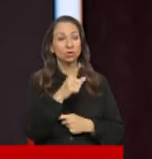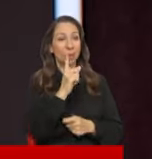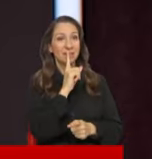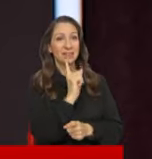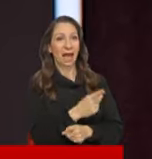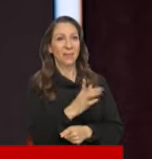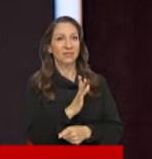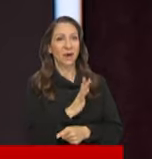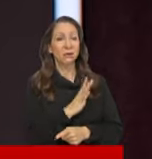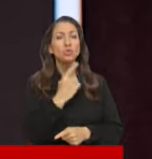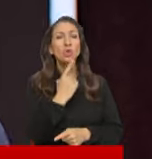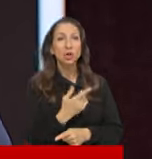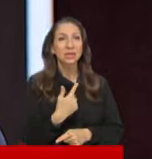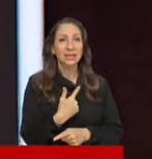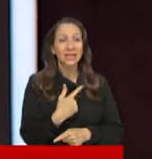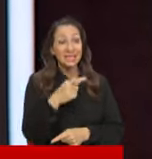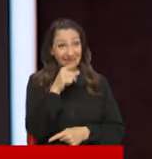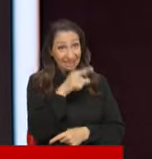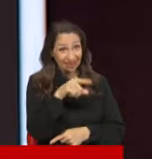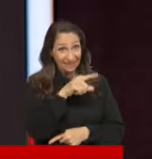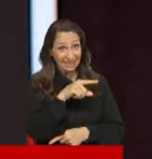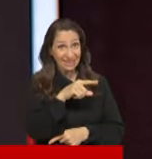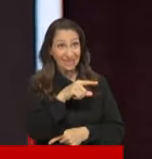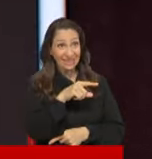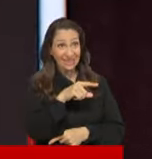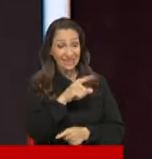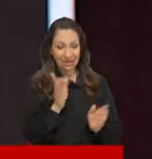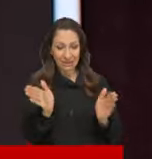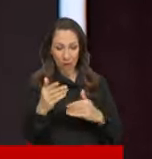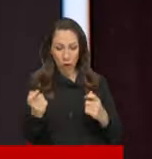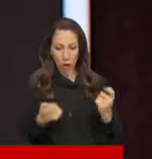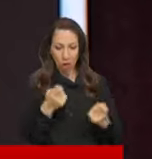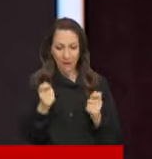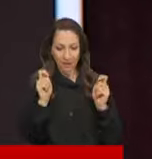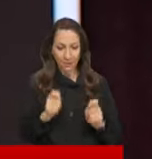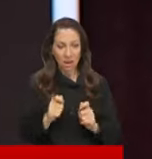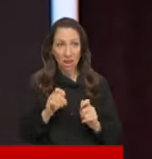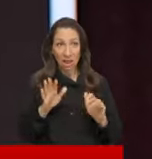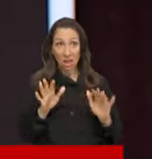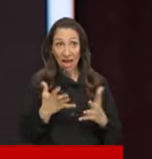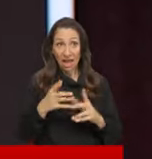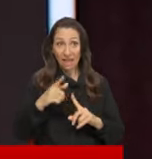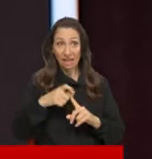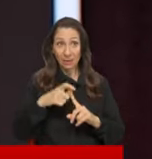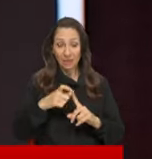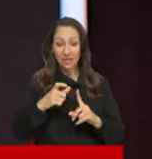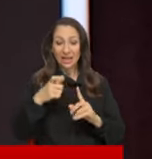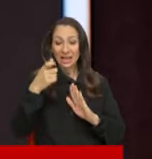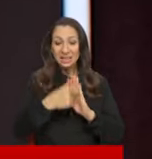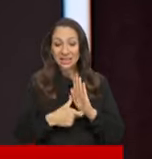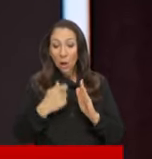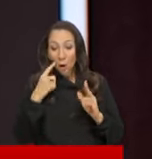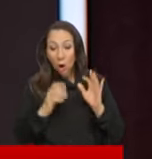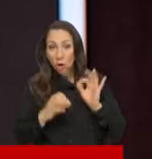şöyle bir talimat veriyoruz Diyoruz ki siz sandık görevinizi yaparken ya kimlik ve seçmen listesi